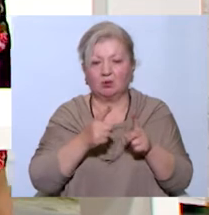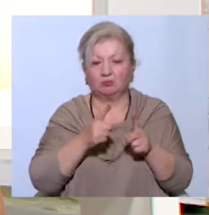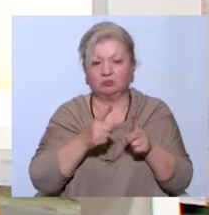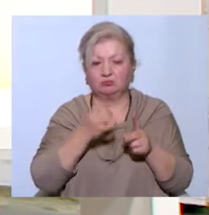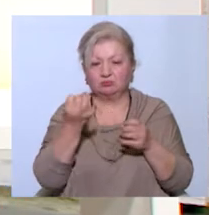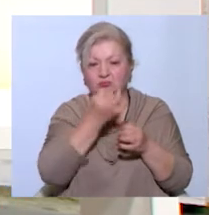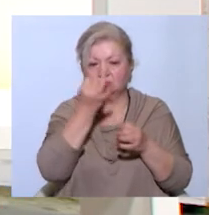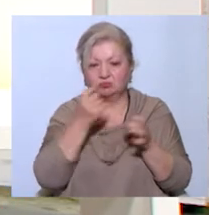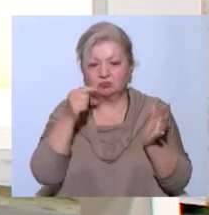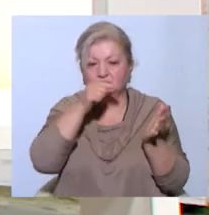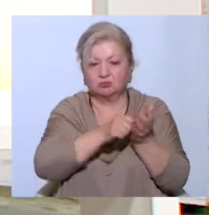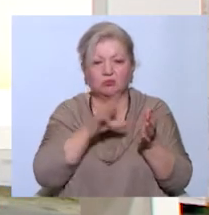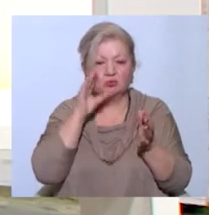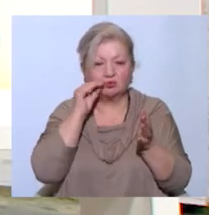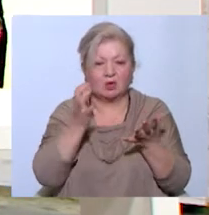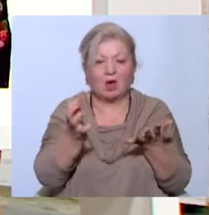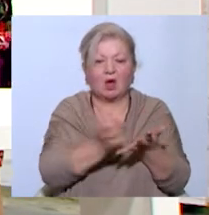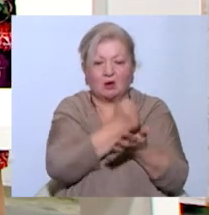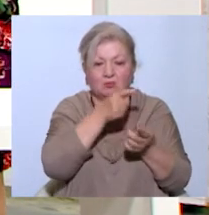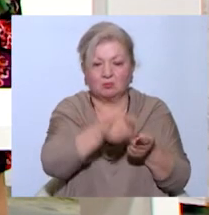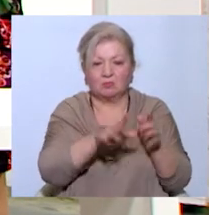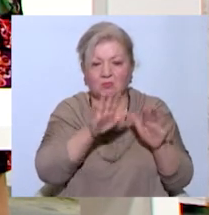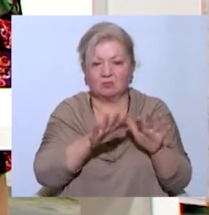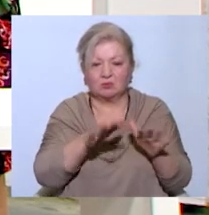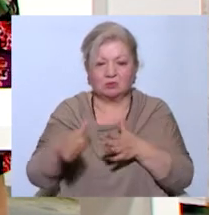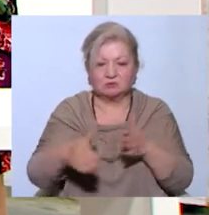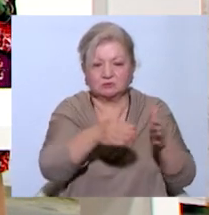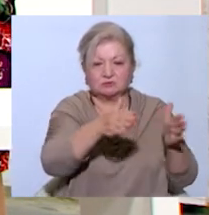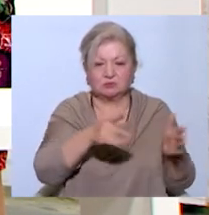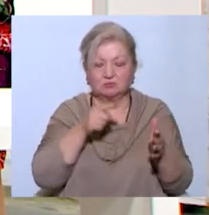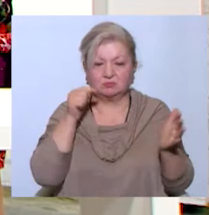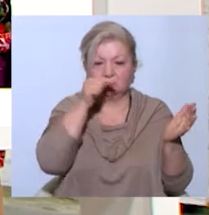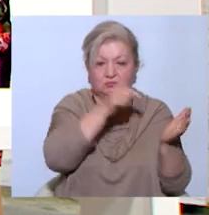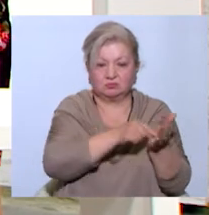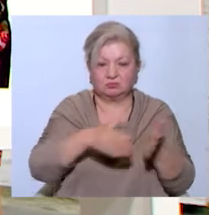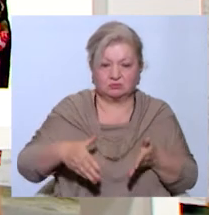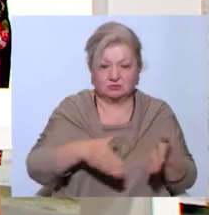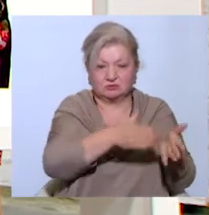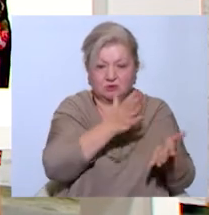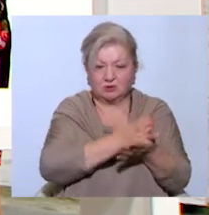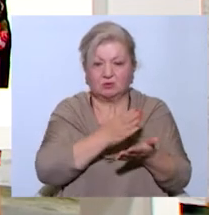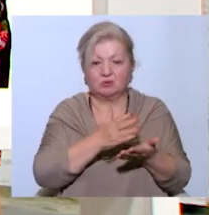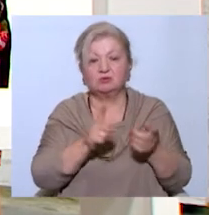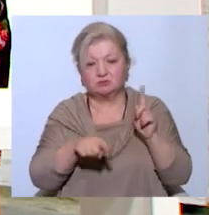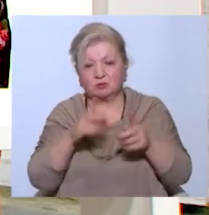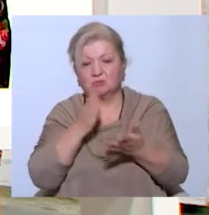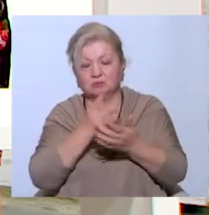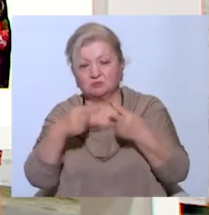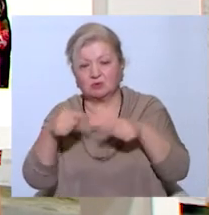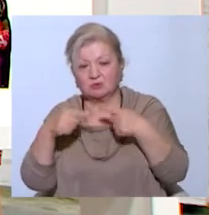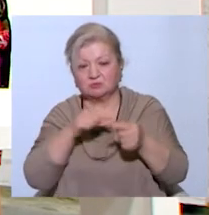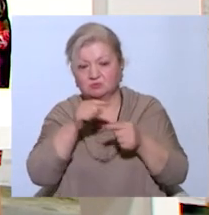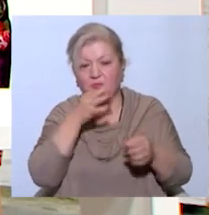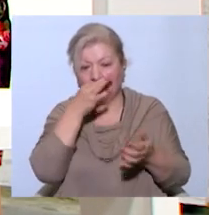დაინტერესდნენ მას შემდეგ, რაც აღმოჩენილი იქნა, ვთქვათ, მასთან უფრო ახლოს მიმავალი გზები და შესაძლოა ცალსახა პასუხებიც კი არსებობდეს.